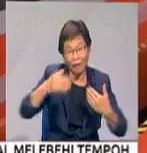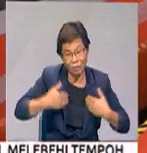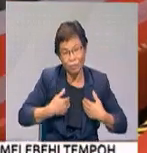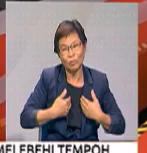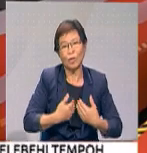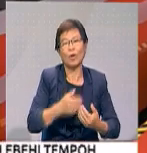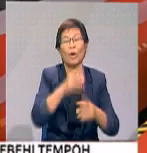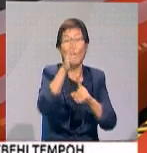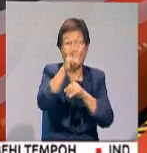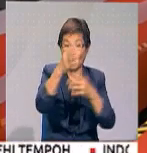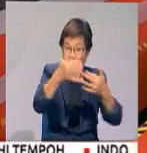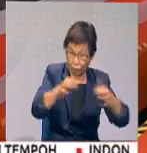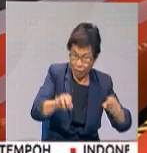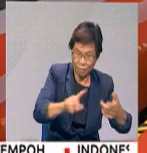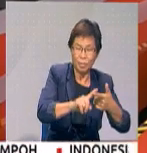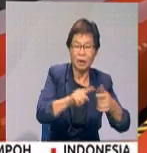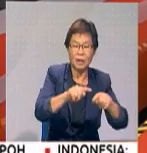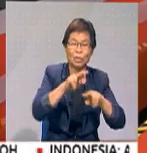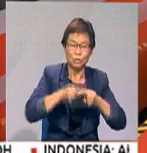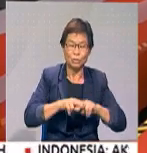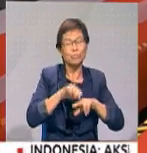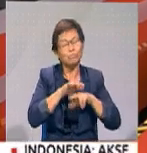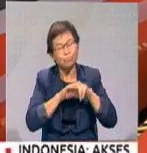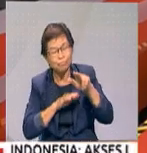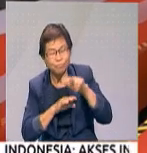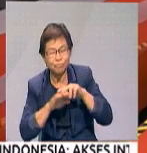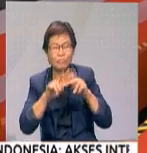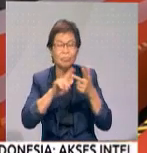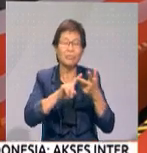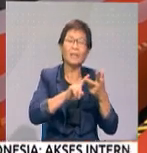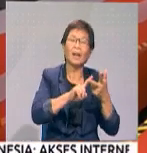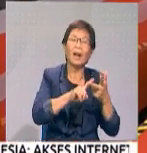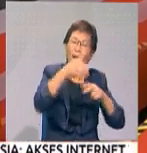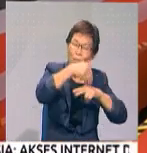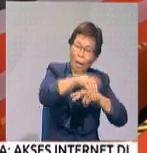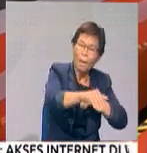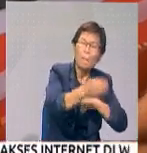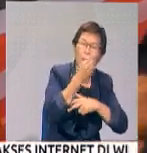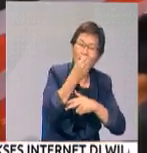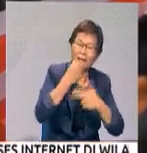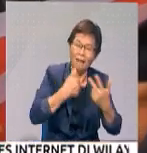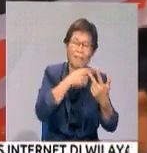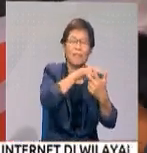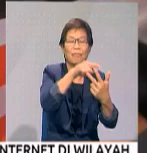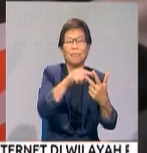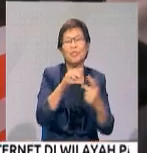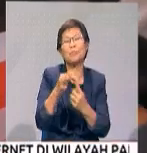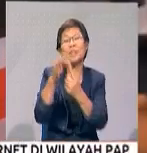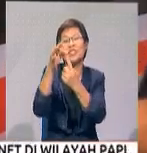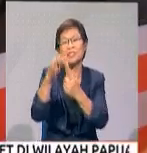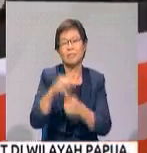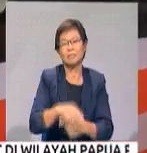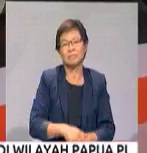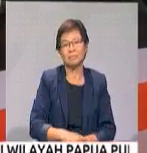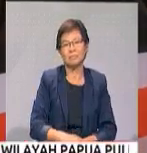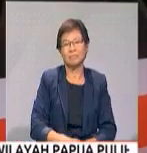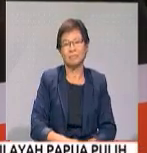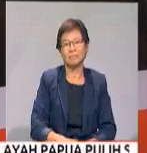Antaranya Wi-Fi percuma, tempat duduk lebih selesa selain penghantaran makanan.